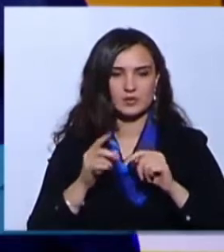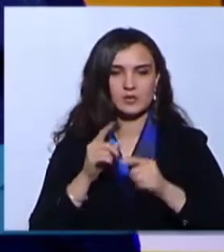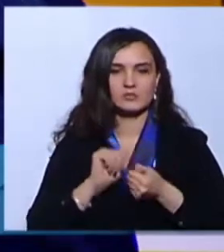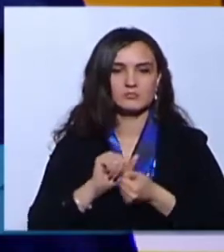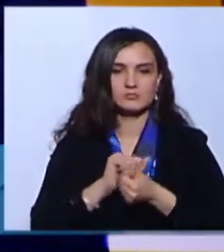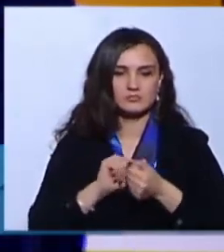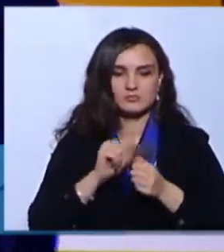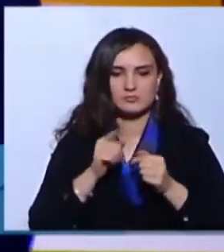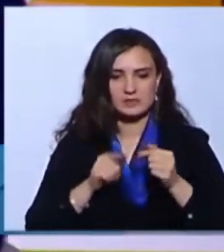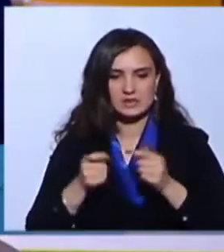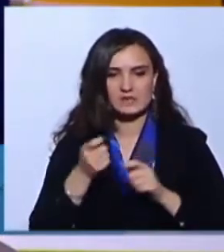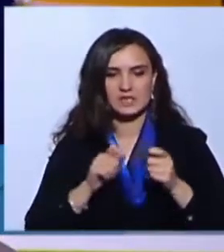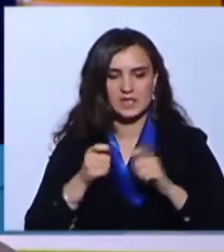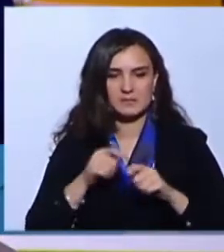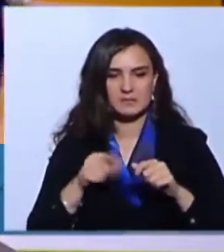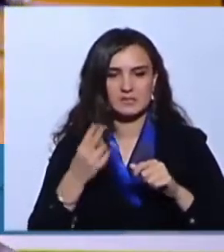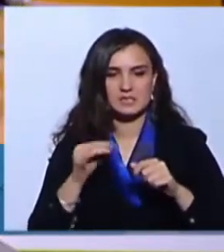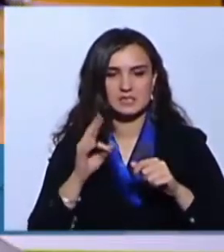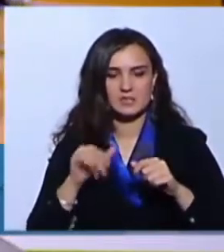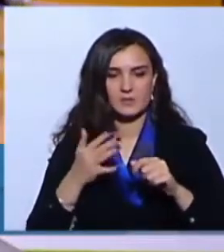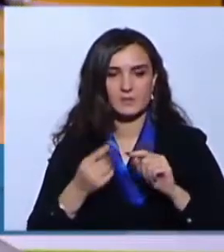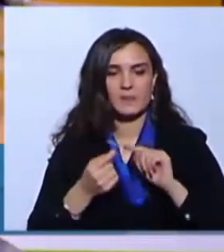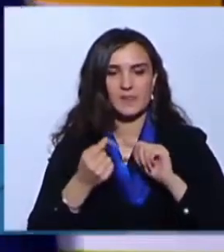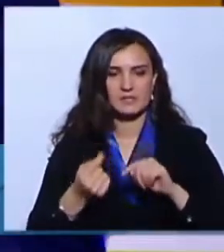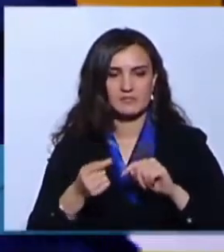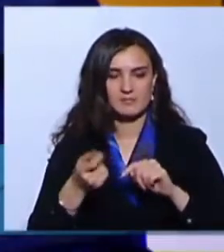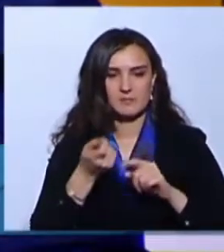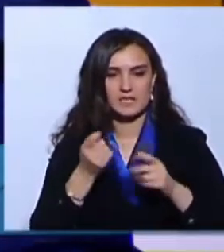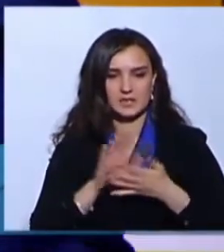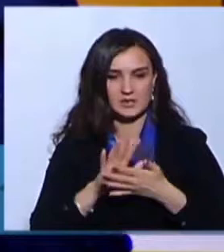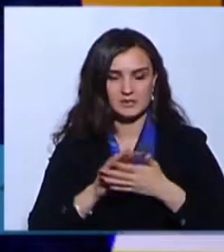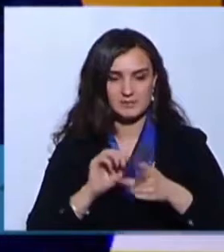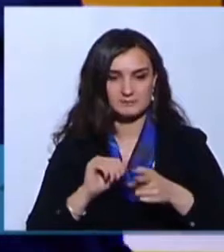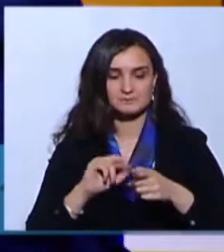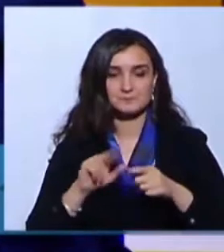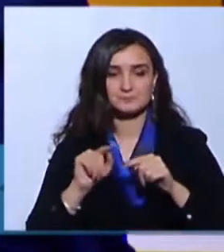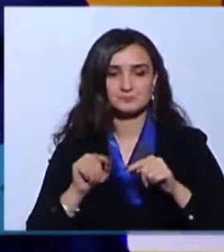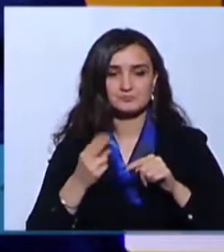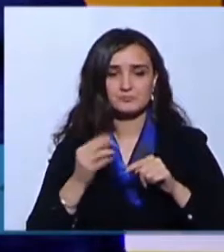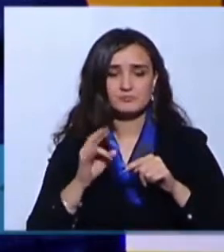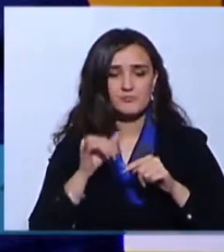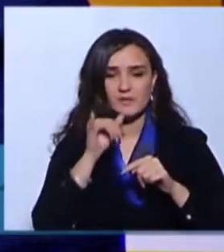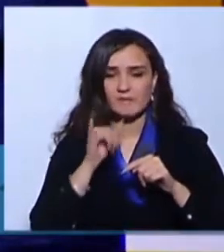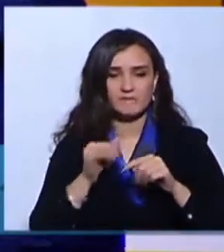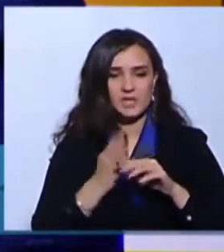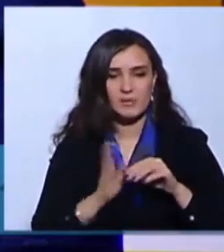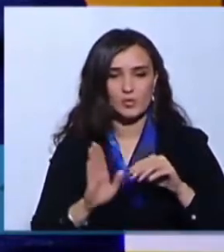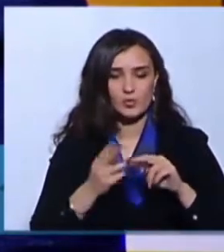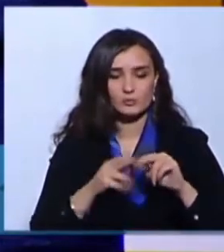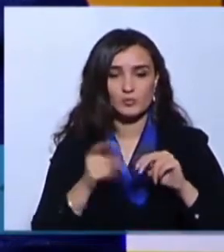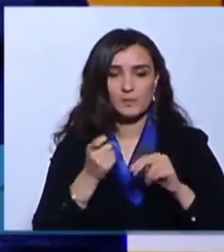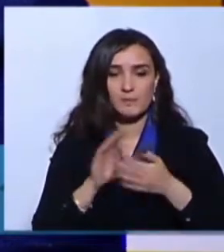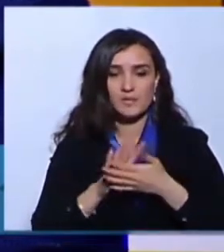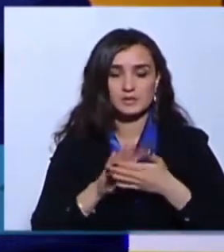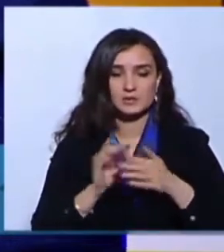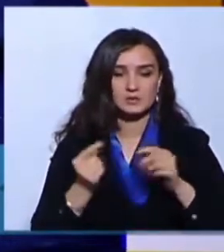ნივთიერებები, ანტისხეულები, ცილები, რომლებიც ეწინააღმდეგება ვირუს ბაქტერიებს და ასე შემდეგ. ის ცილებს ვერ გამოიმუშავებს, თუ მანამდე ბაქტერიას